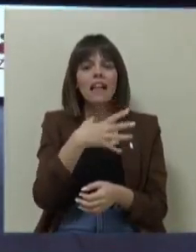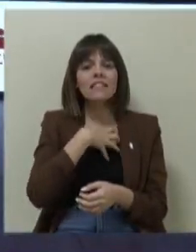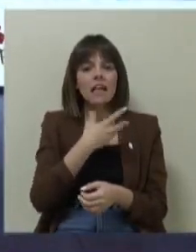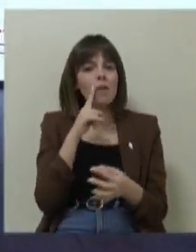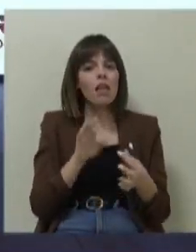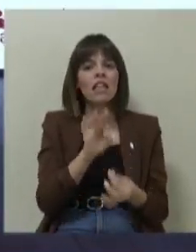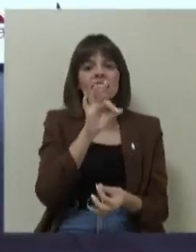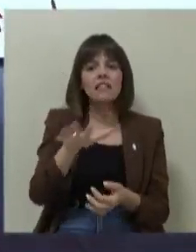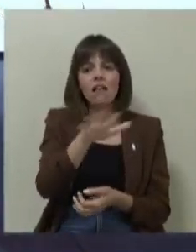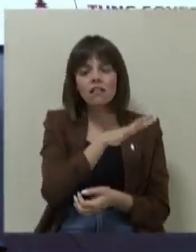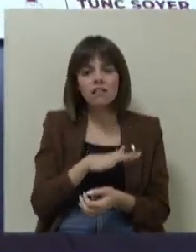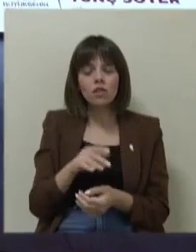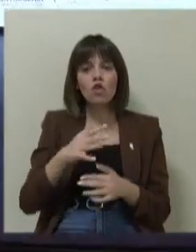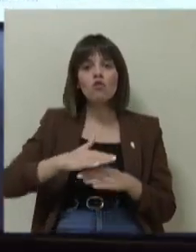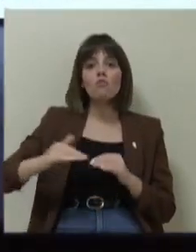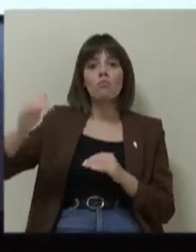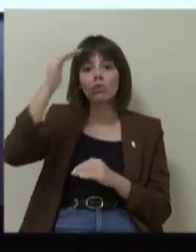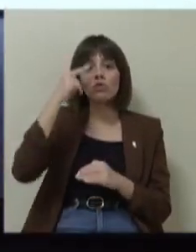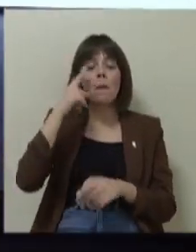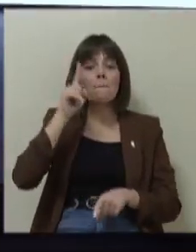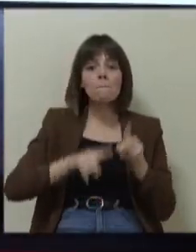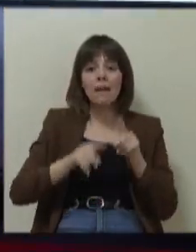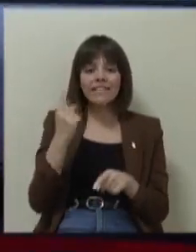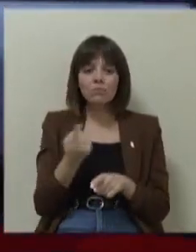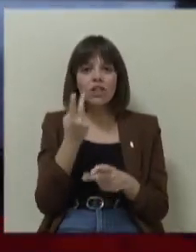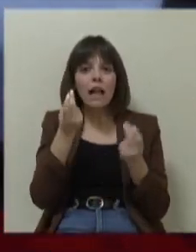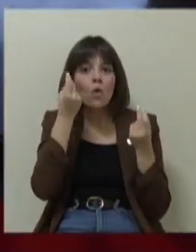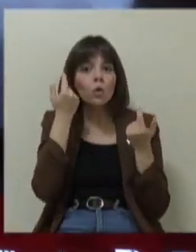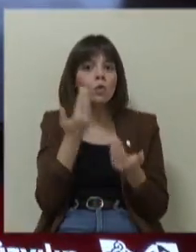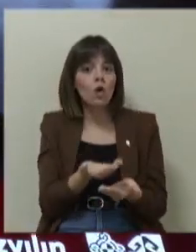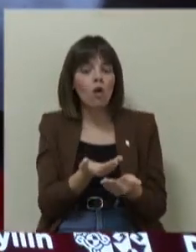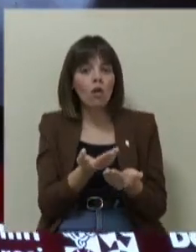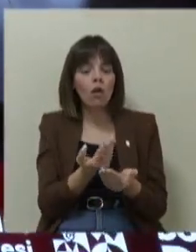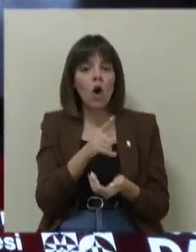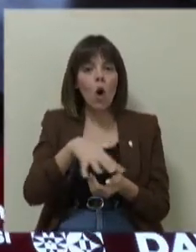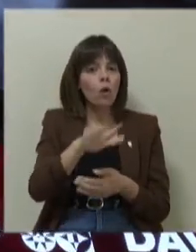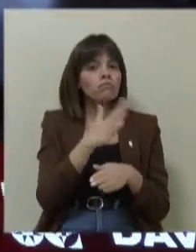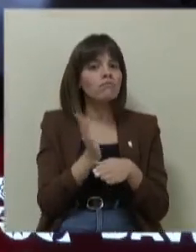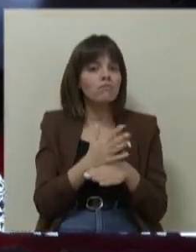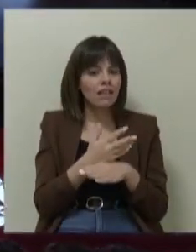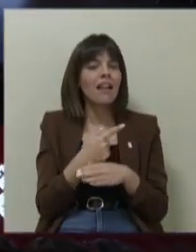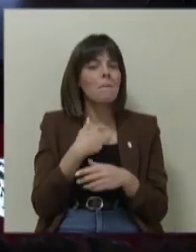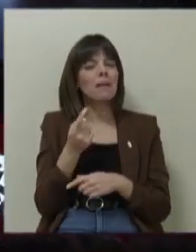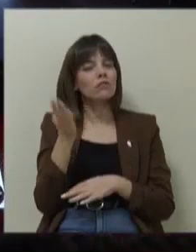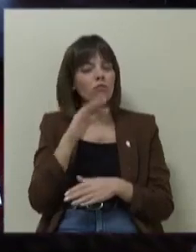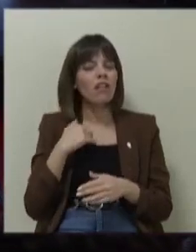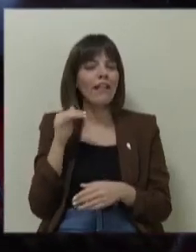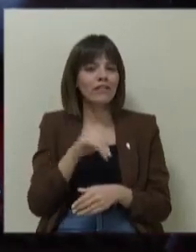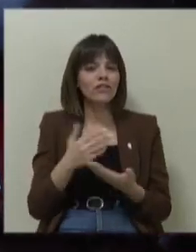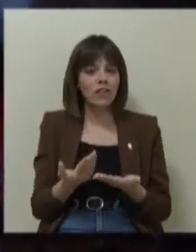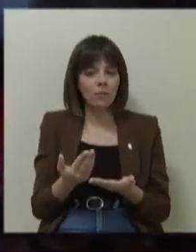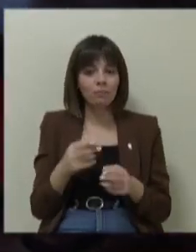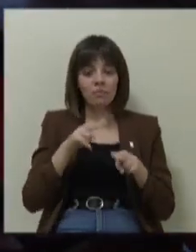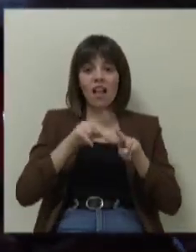İnsan büyüdükçe bazı şeyleri unutuyor. Onun da sebeplerine birazdan geleceğim.